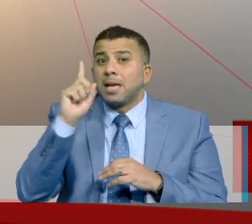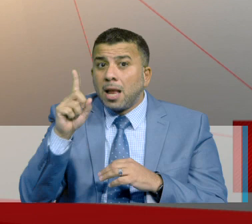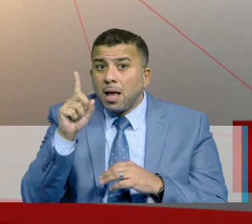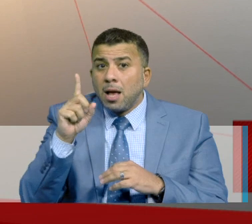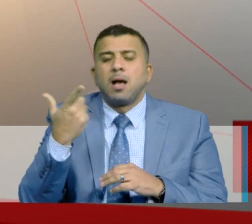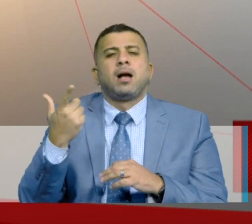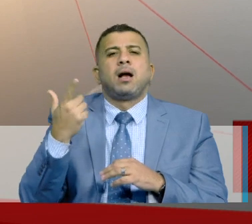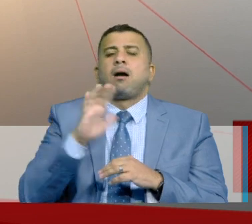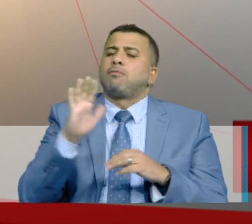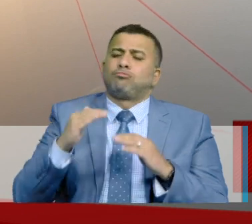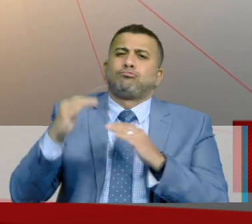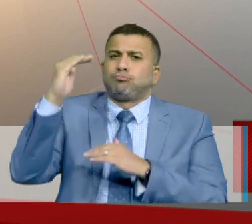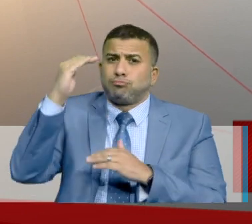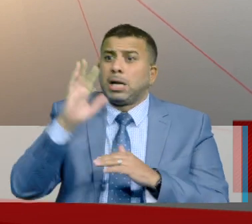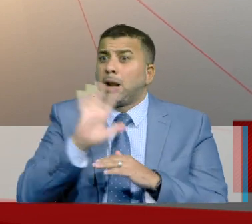23